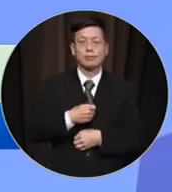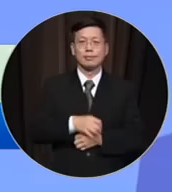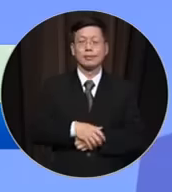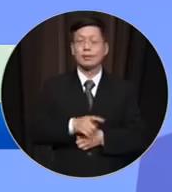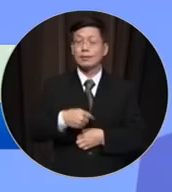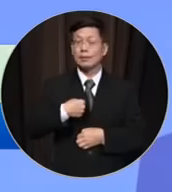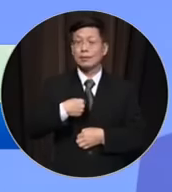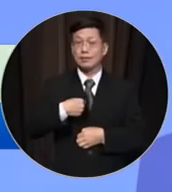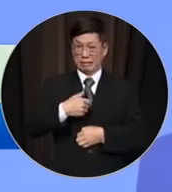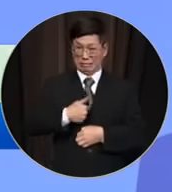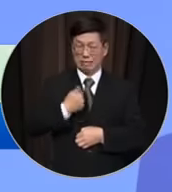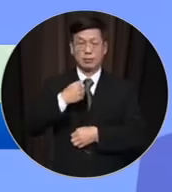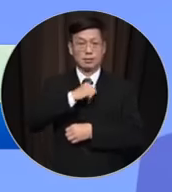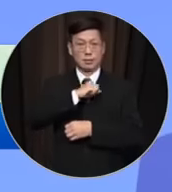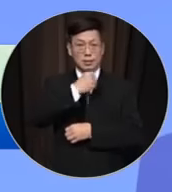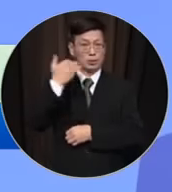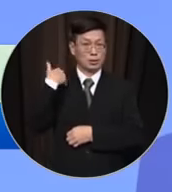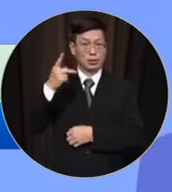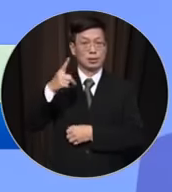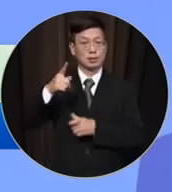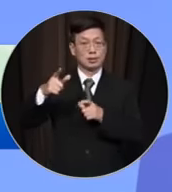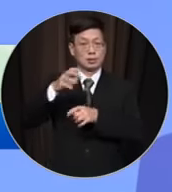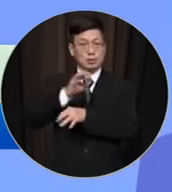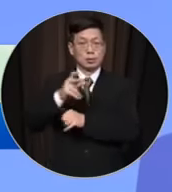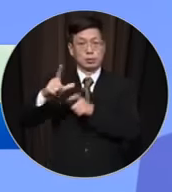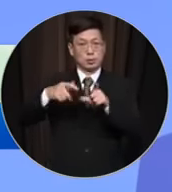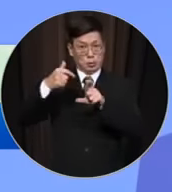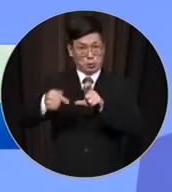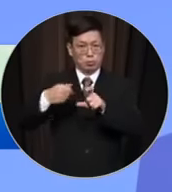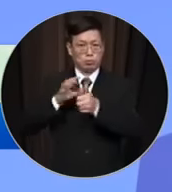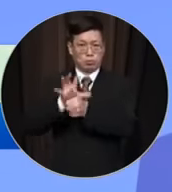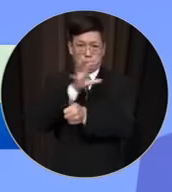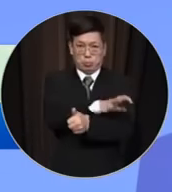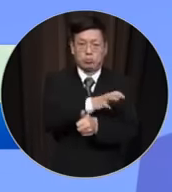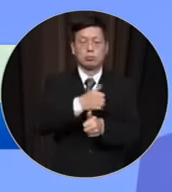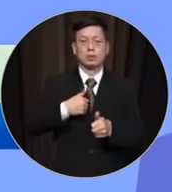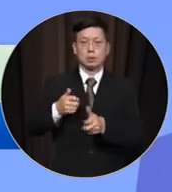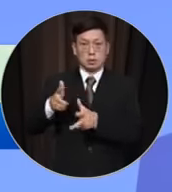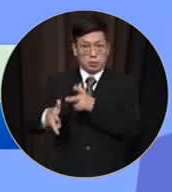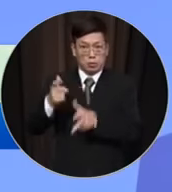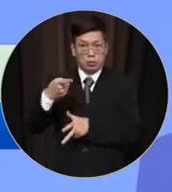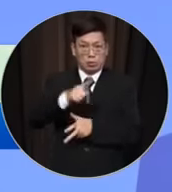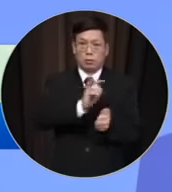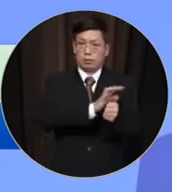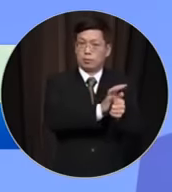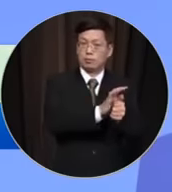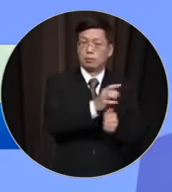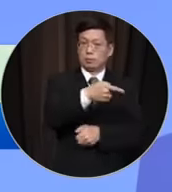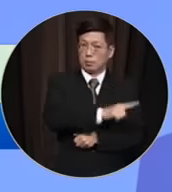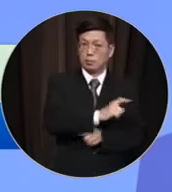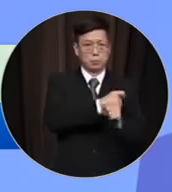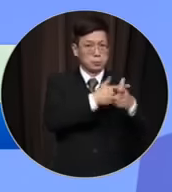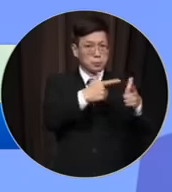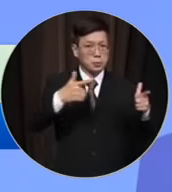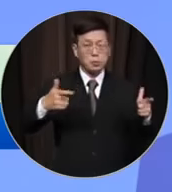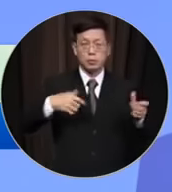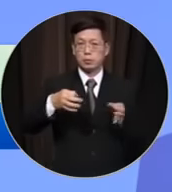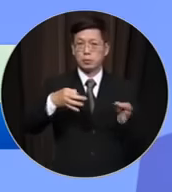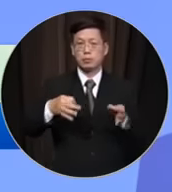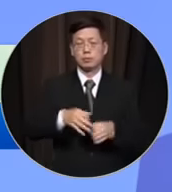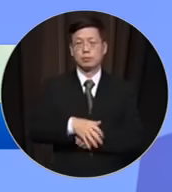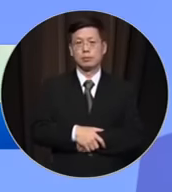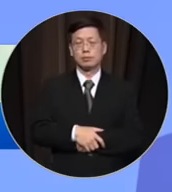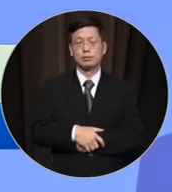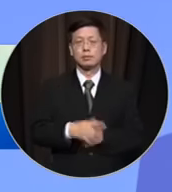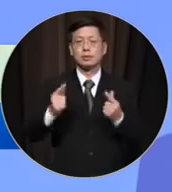以复制台湾科学园区的经验，从带领从制造业到服务业以及各领域的产业。那